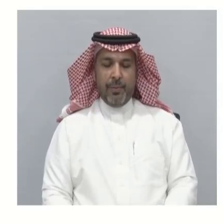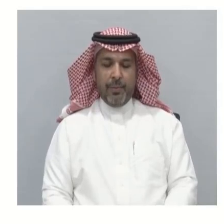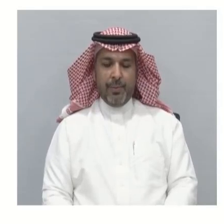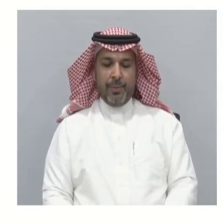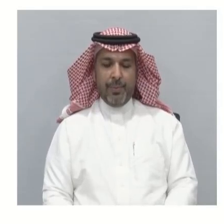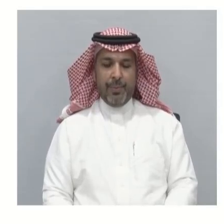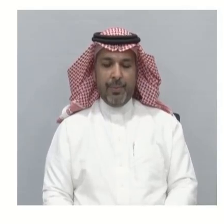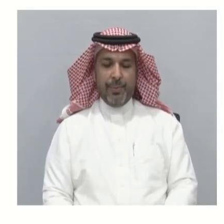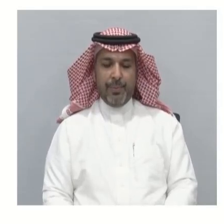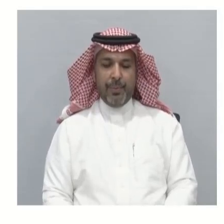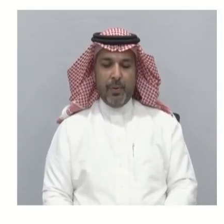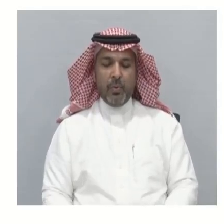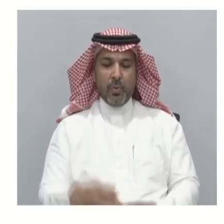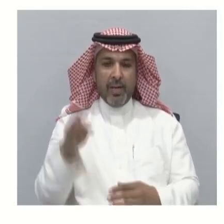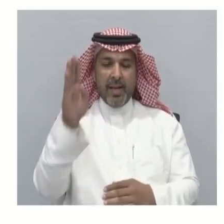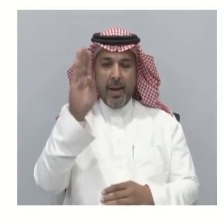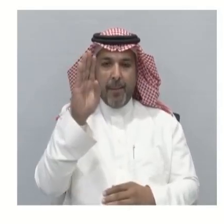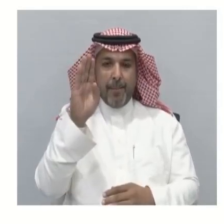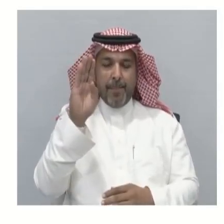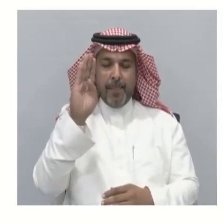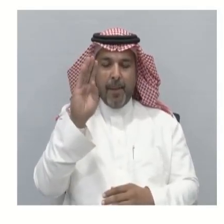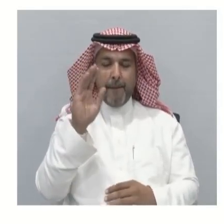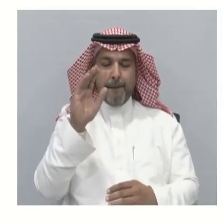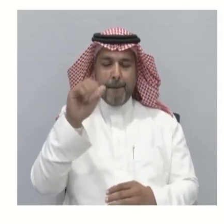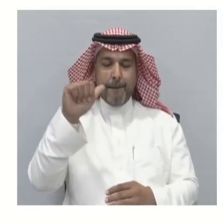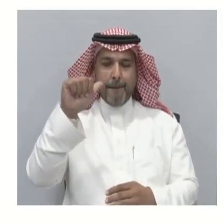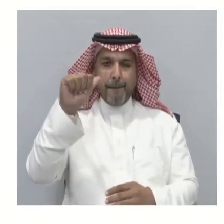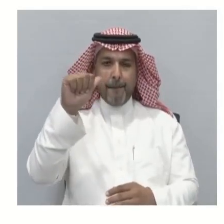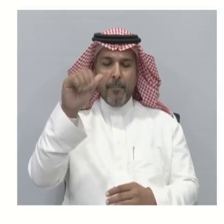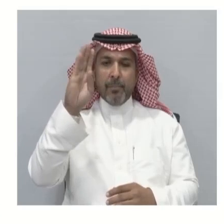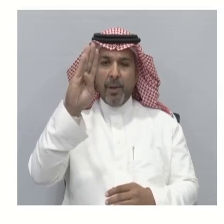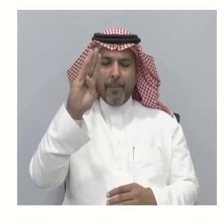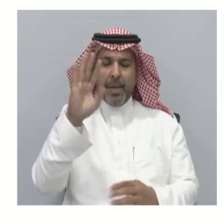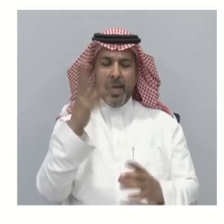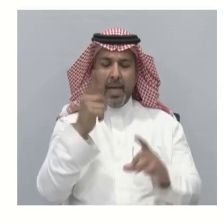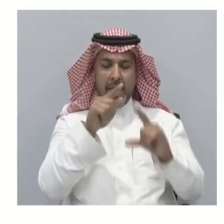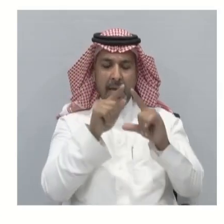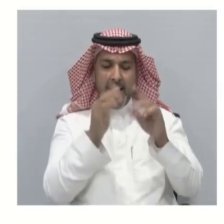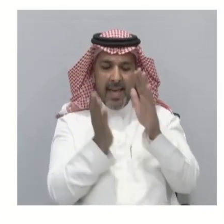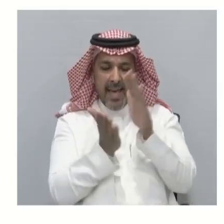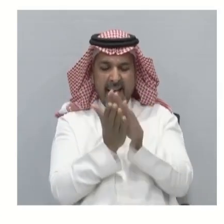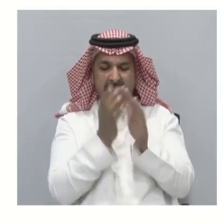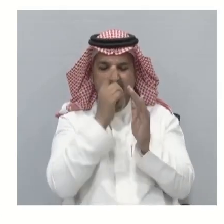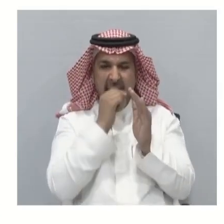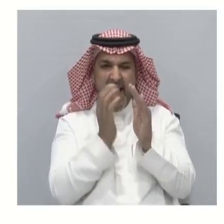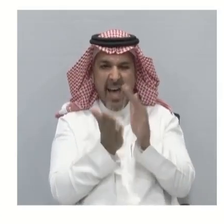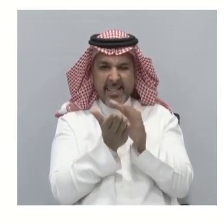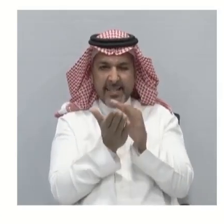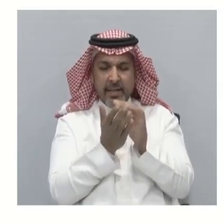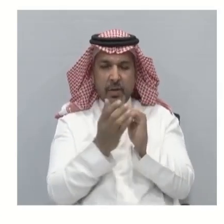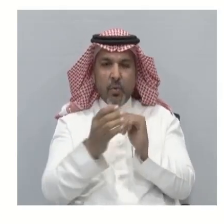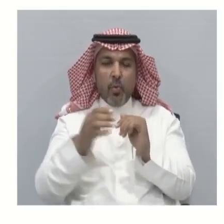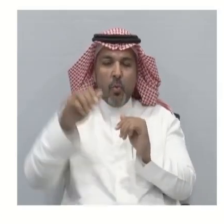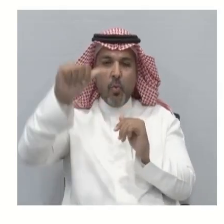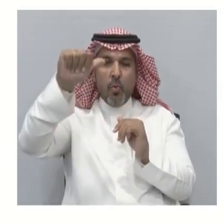الزاويه b اللي هي الزاويه هذه اللي عندي هنا اقل من قياس الزاويه اي ممتاز فاي مسافه